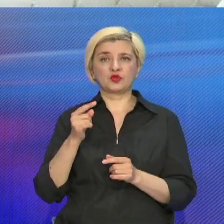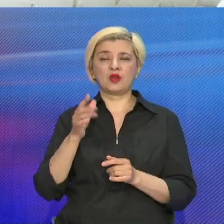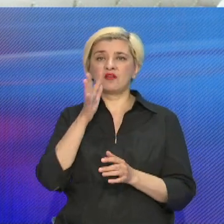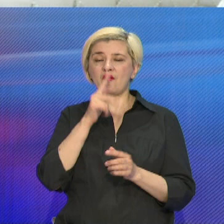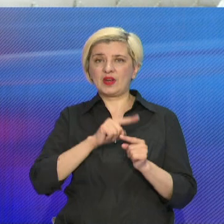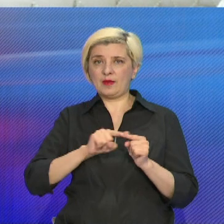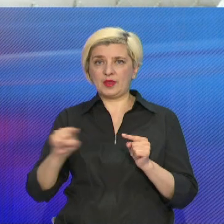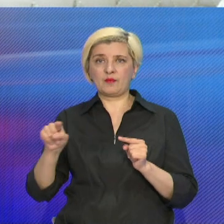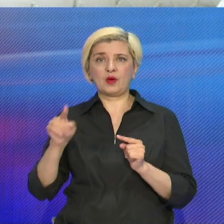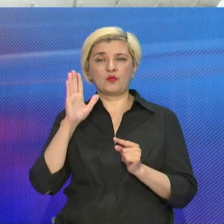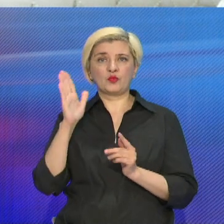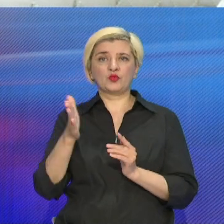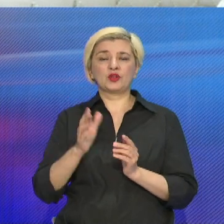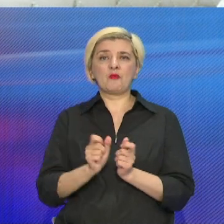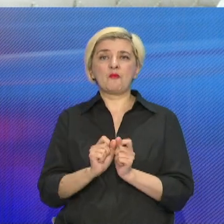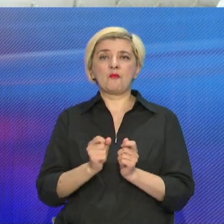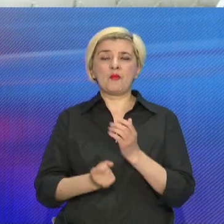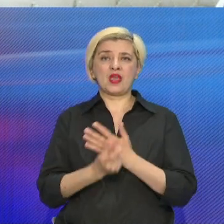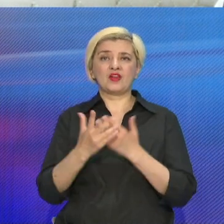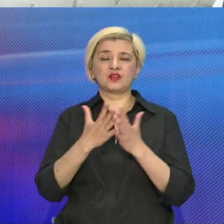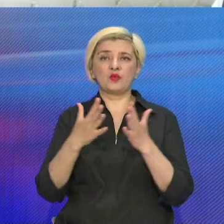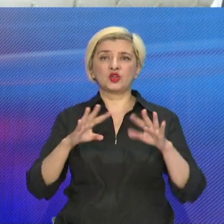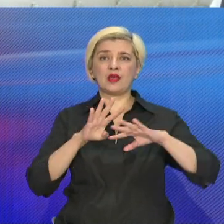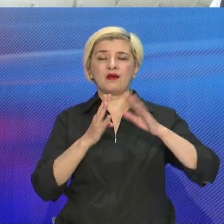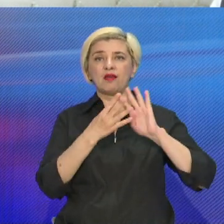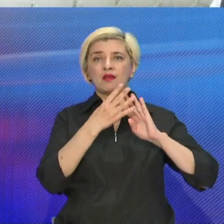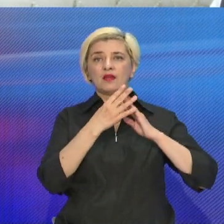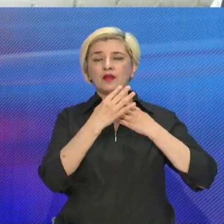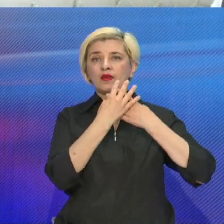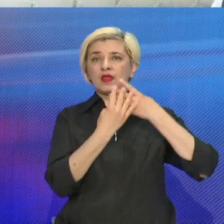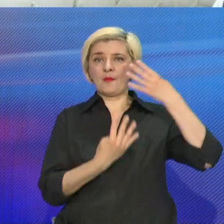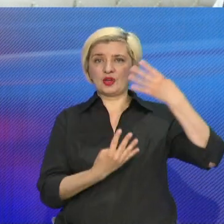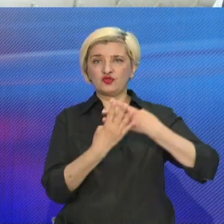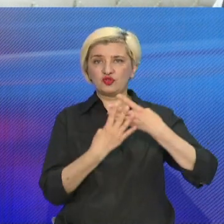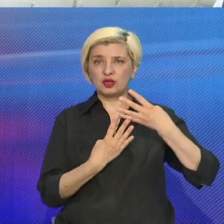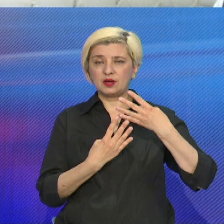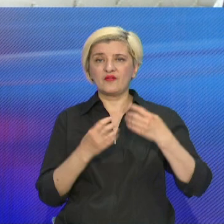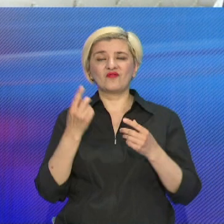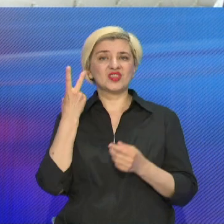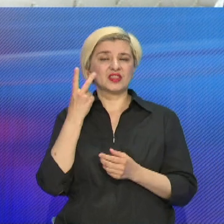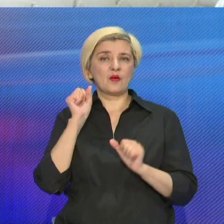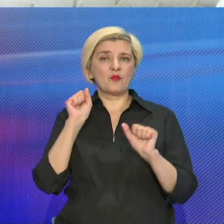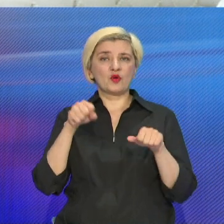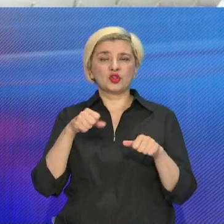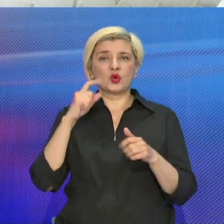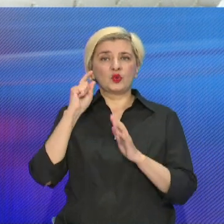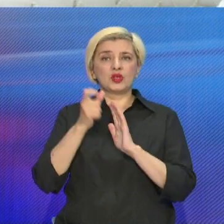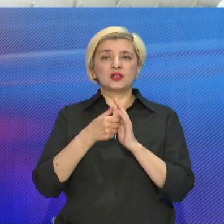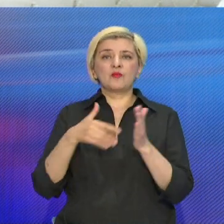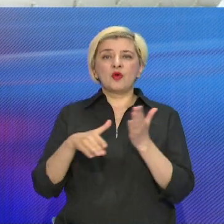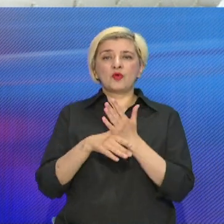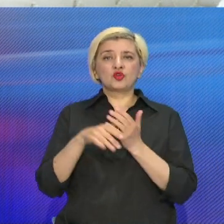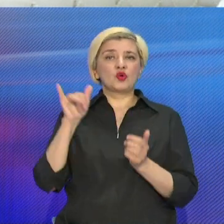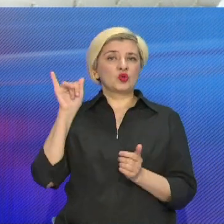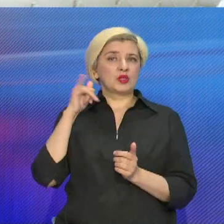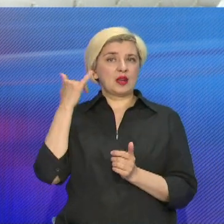будет, возможно, появляться все больше табличек, опять же, потому что всегда можно распознать с помощью камеры телефона, что